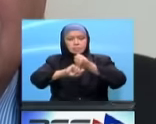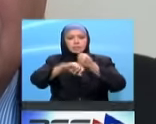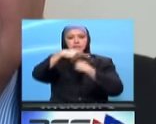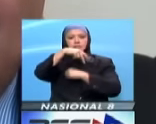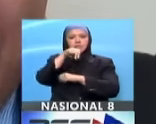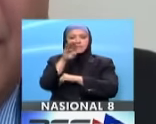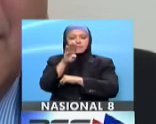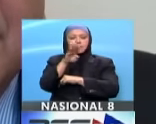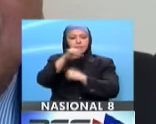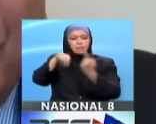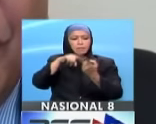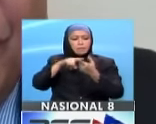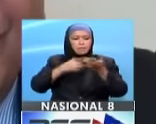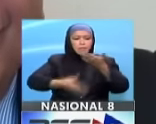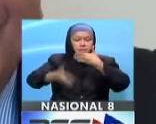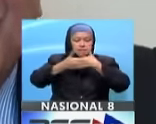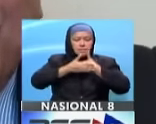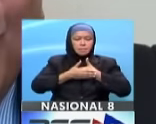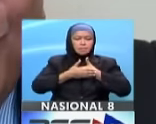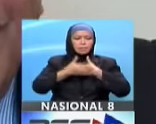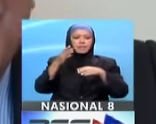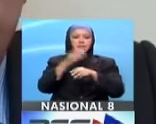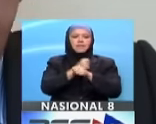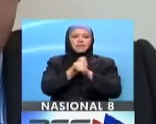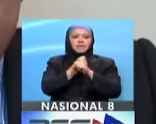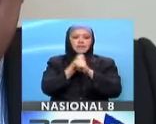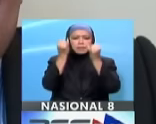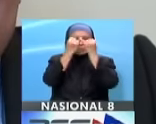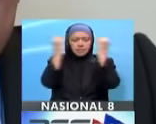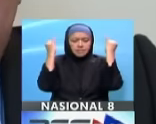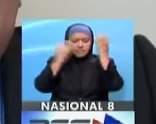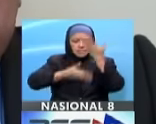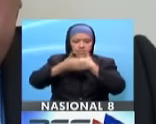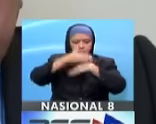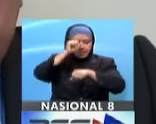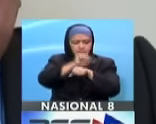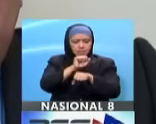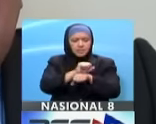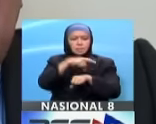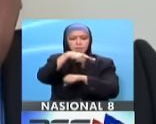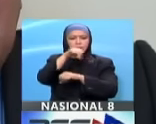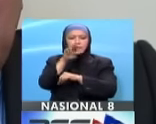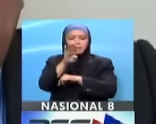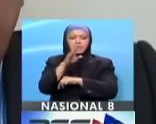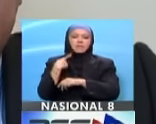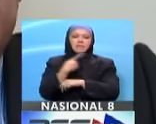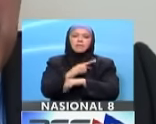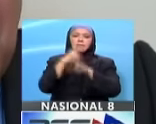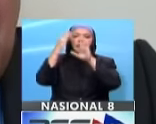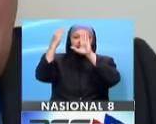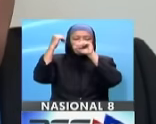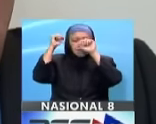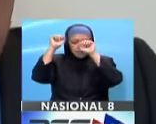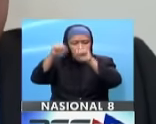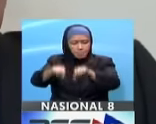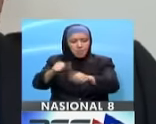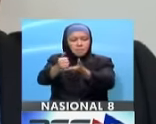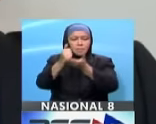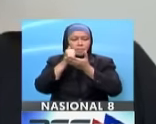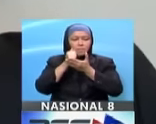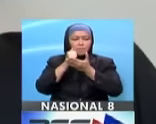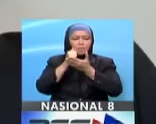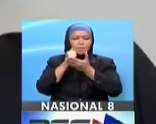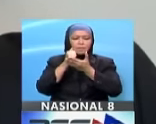mereka balik nanti dapat degree dan apabila balik ke PNB dan kita harapkan mereka akan dapat membantu